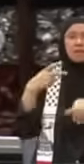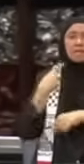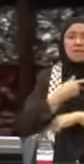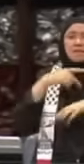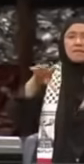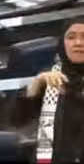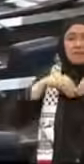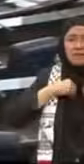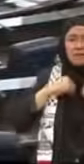bohaanderehoreign